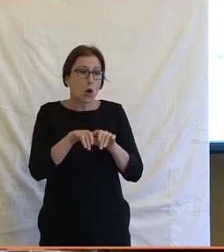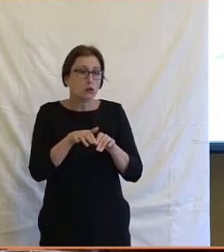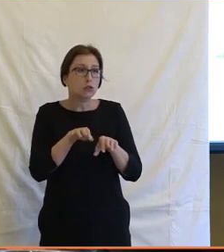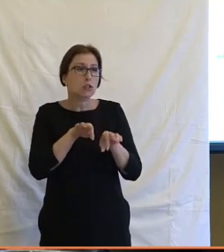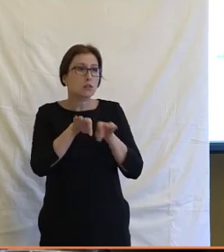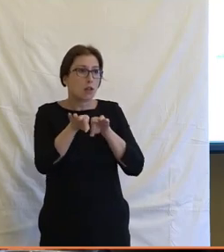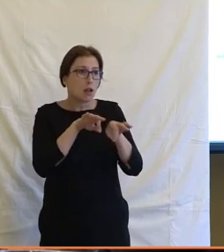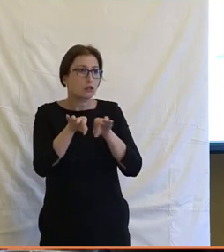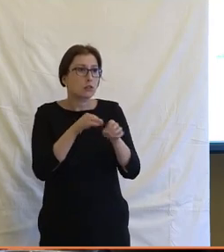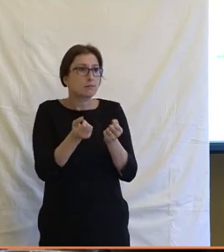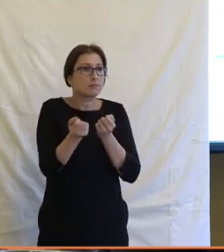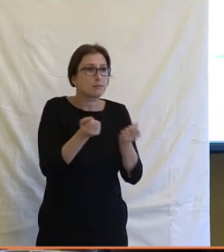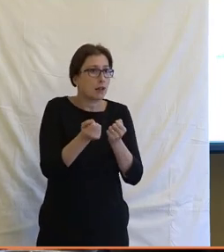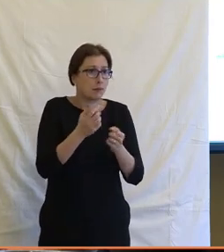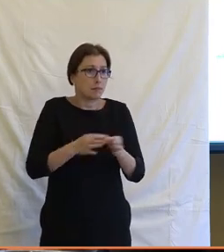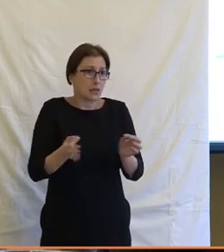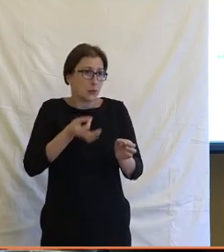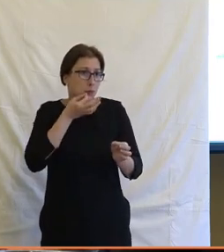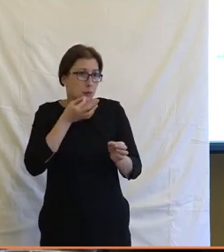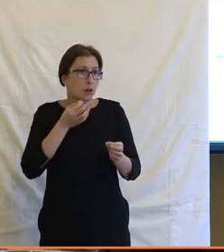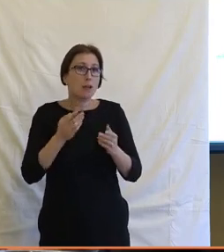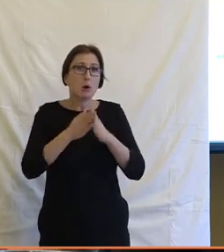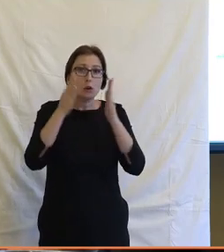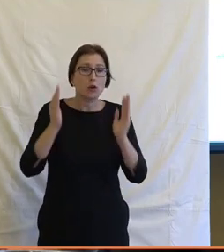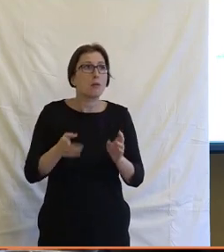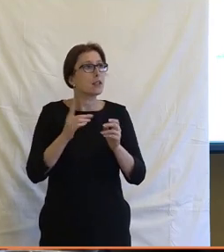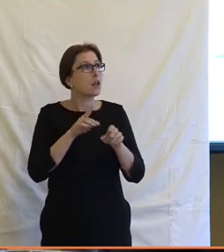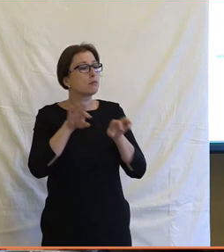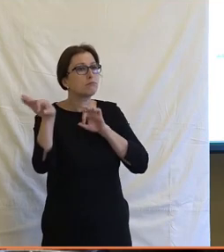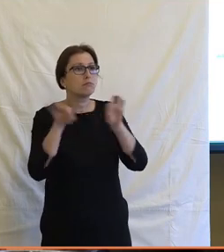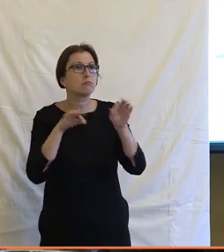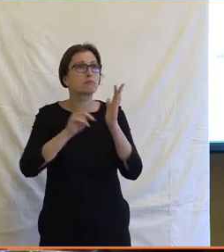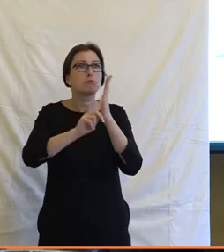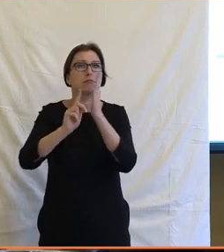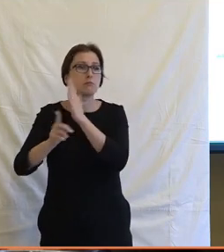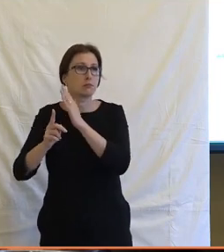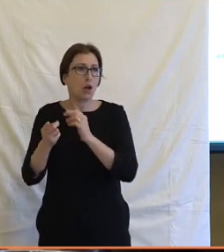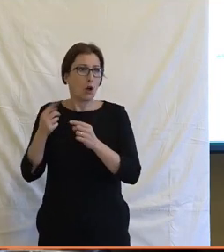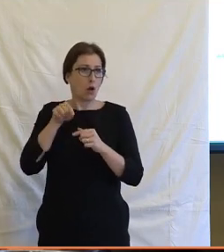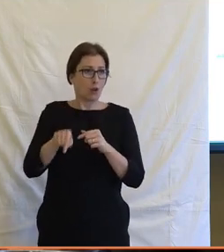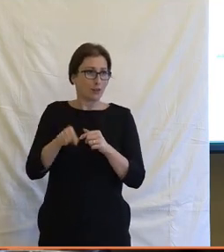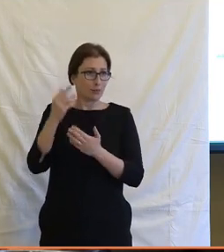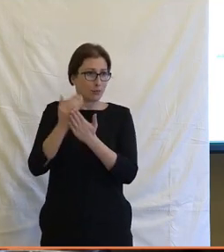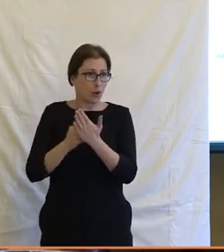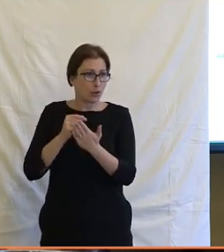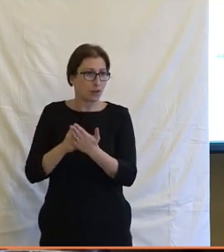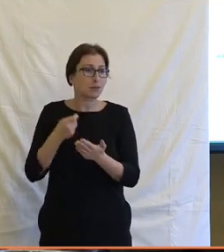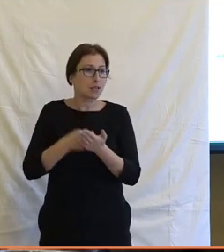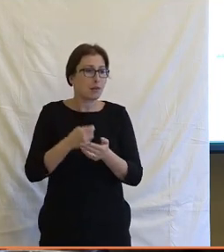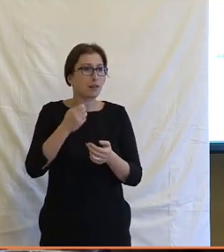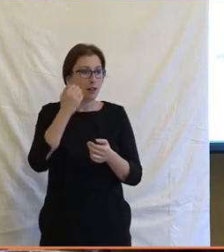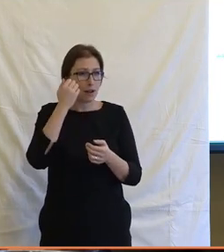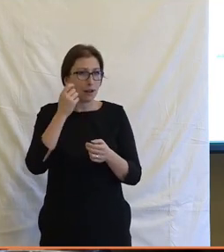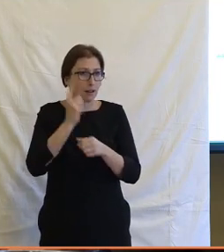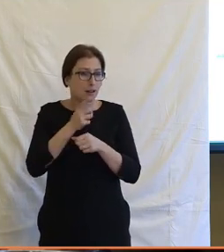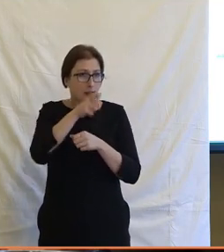i v té domácnosti jakoby, fungovat, takže i sama jim říkám vždycky svoje zkušenosti, svoji cestu a vlastně taky, jak říkal Honza, i